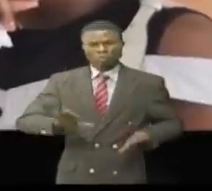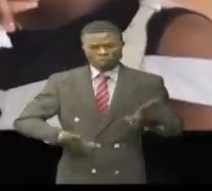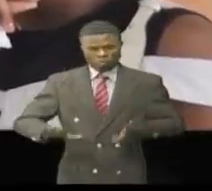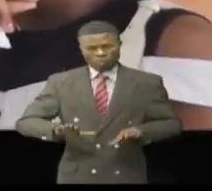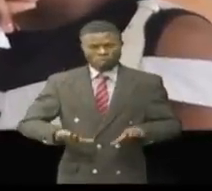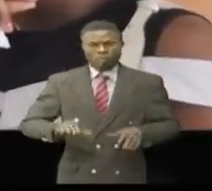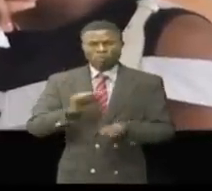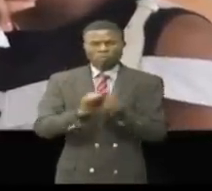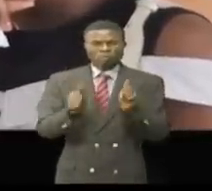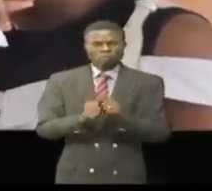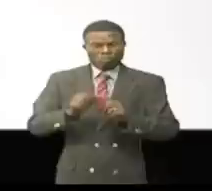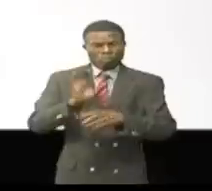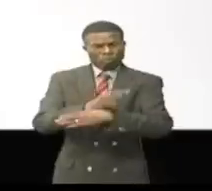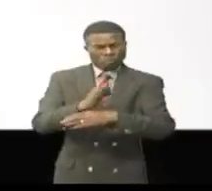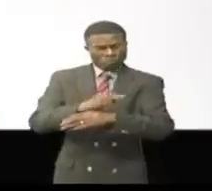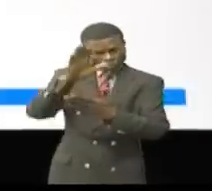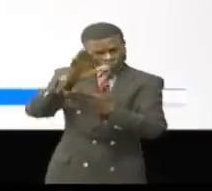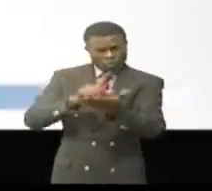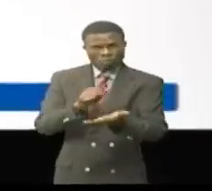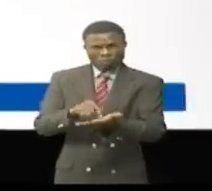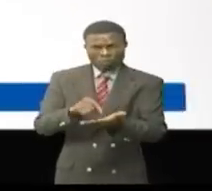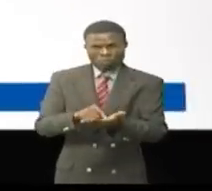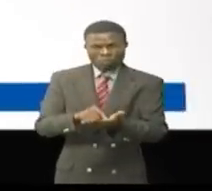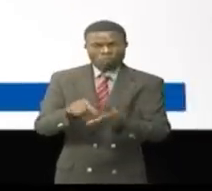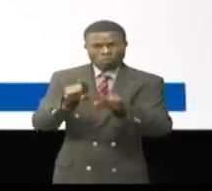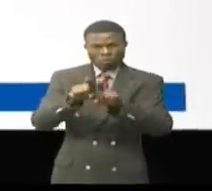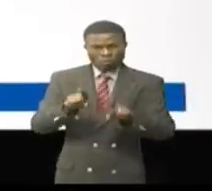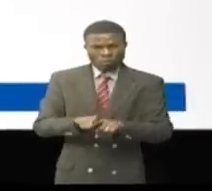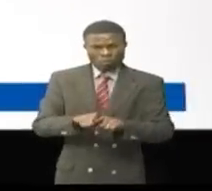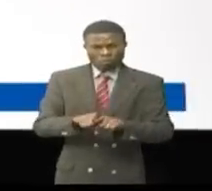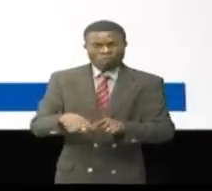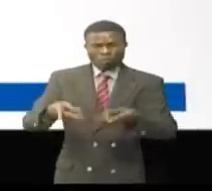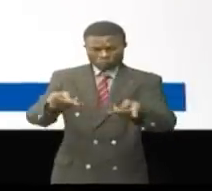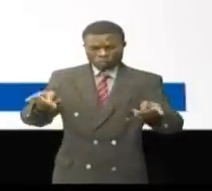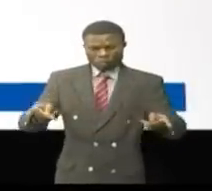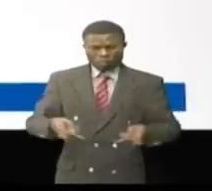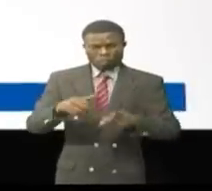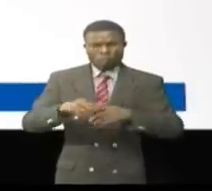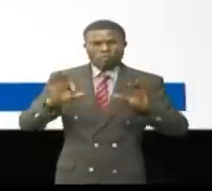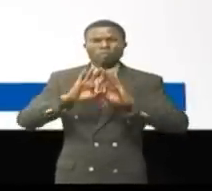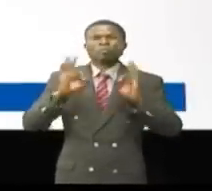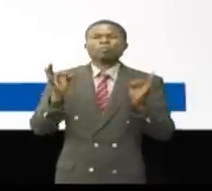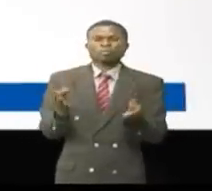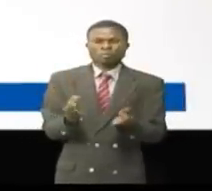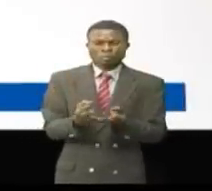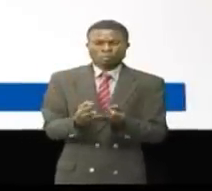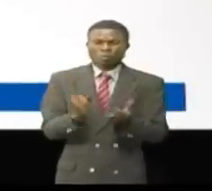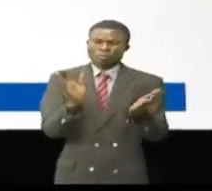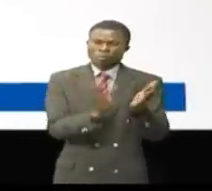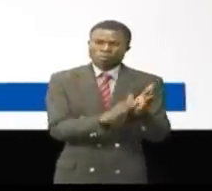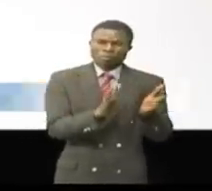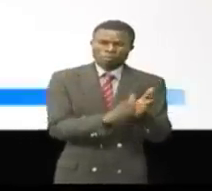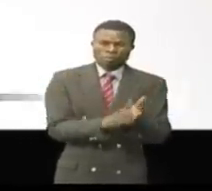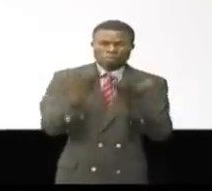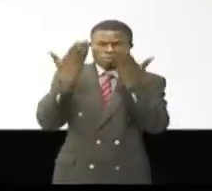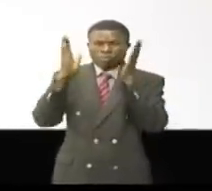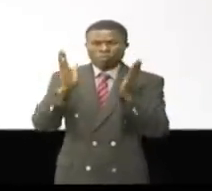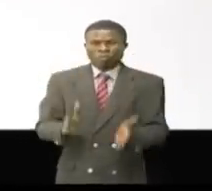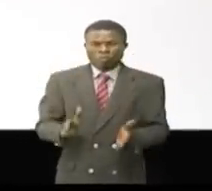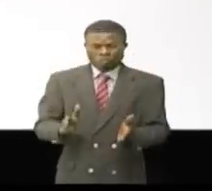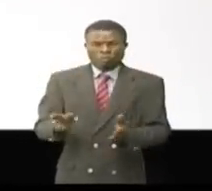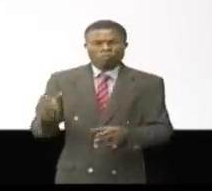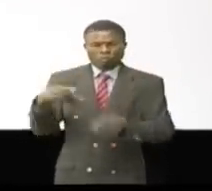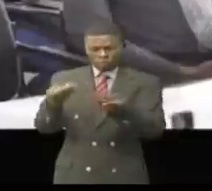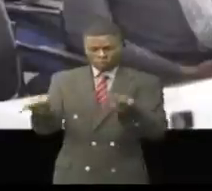sur les réseaux sociaux, ainsi que dans son environnement familial, scolaire, étudiantin et